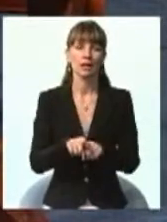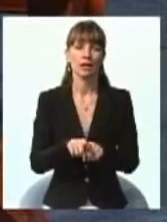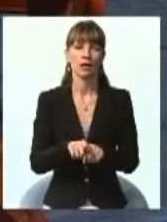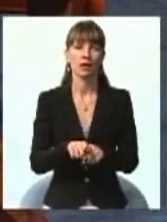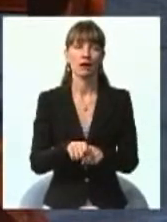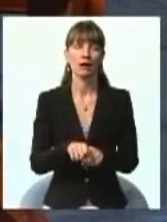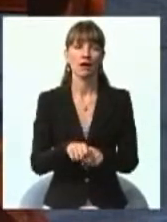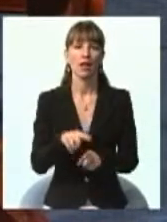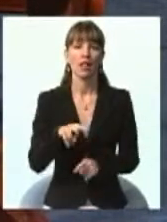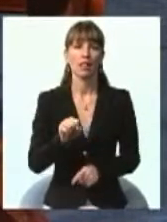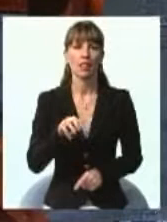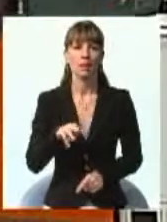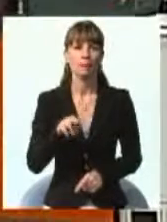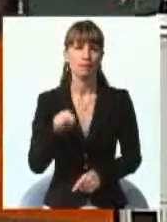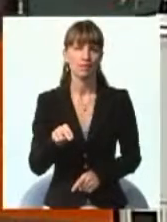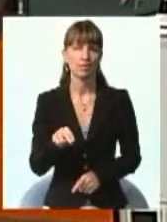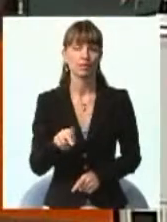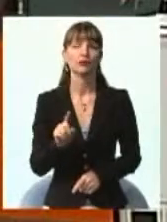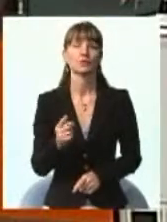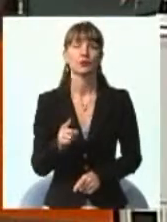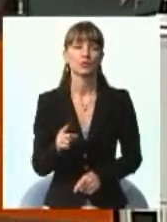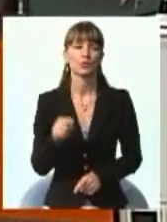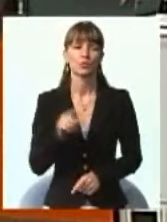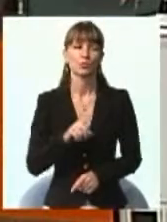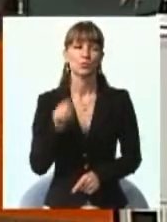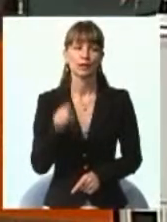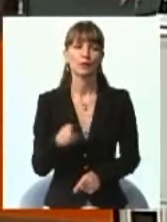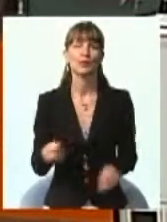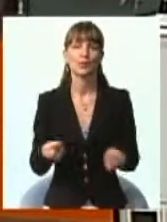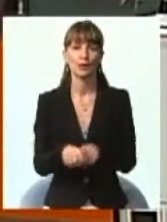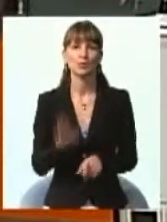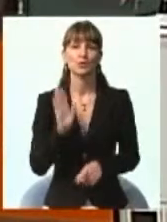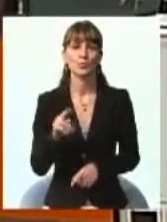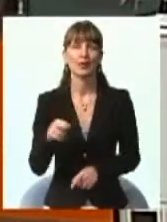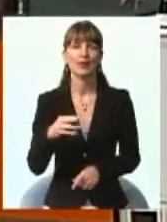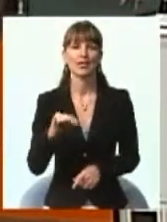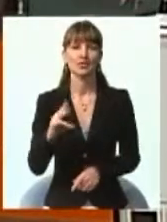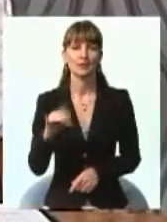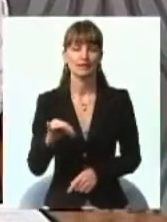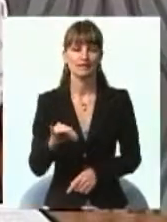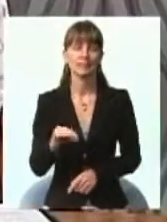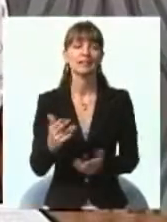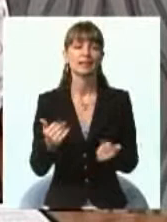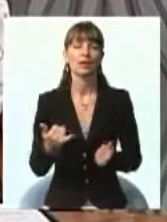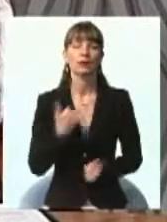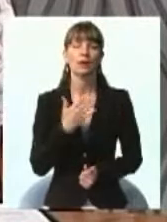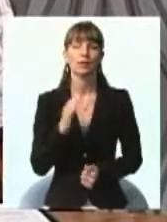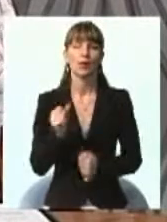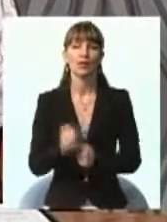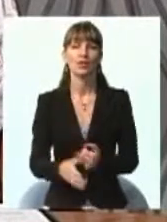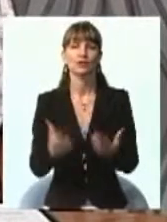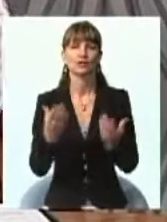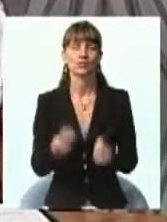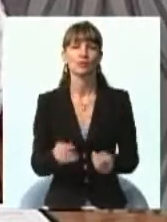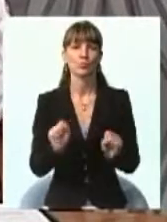чому? А, тому що там... Тож буде жити. Так, в мене буде щодня